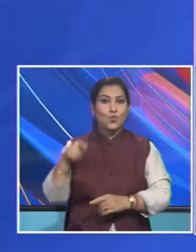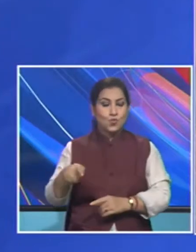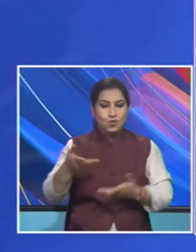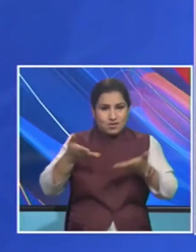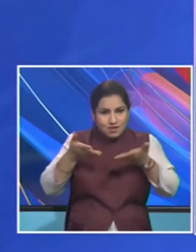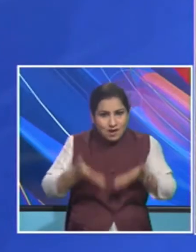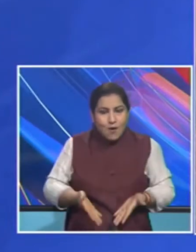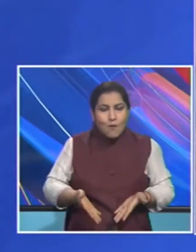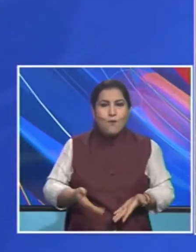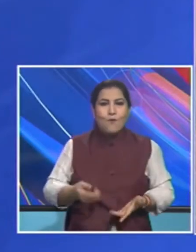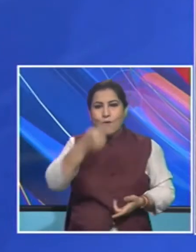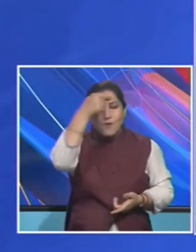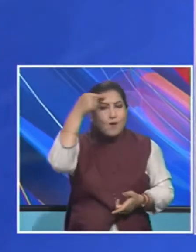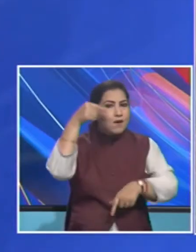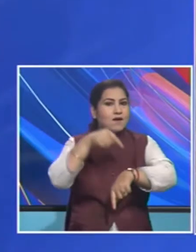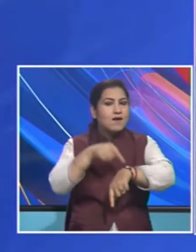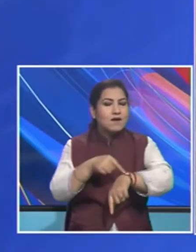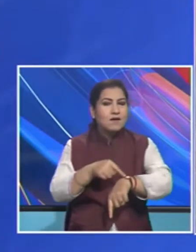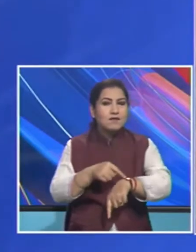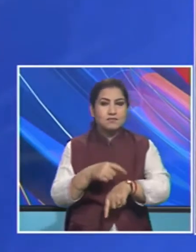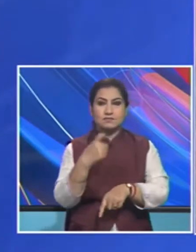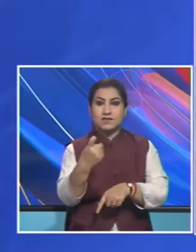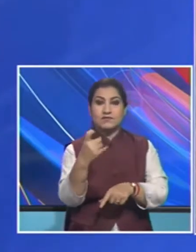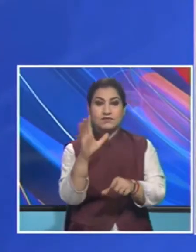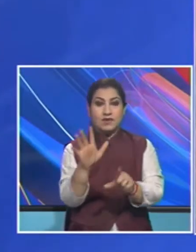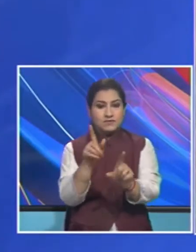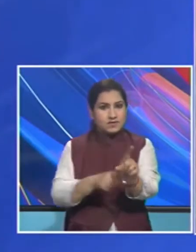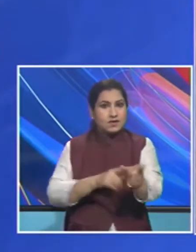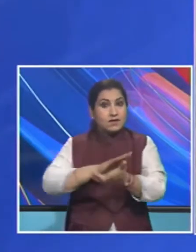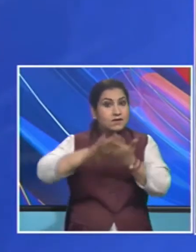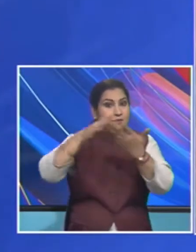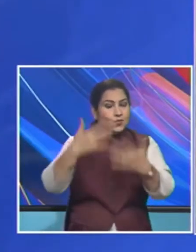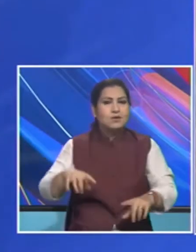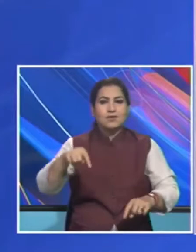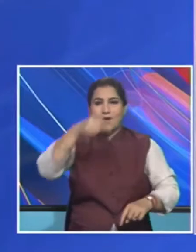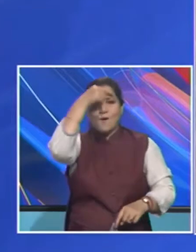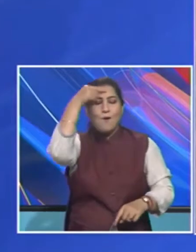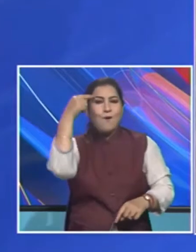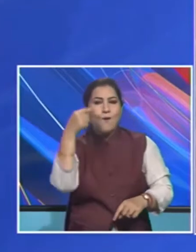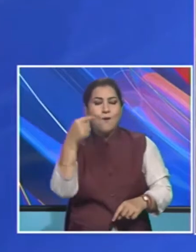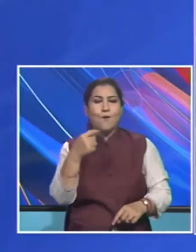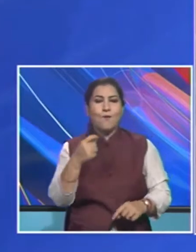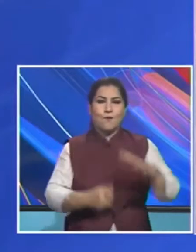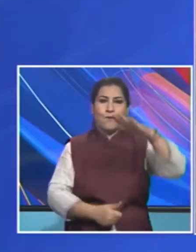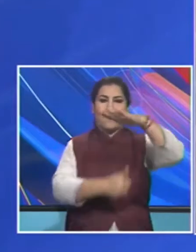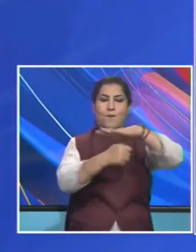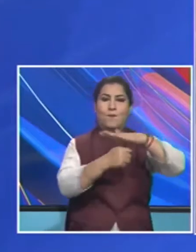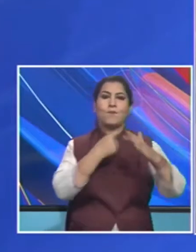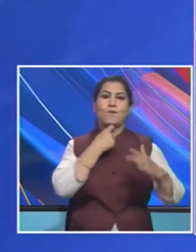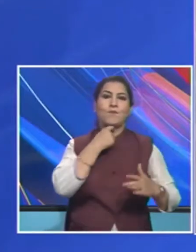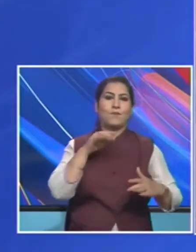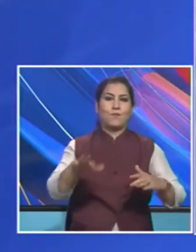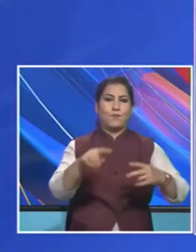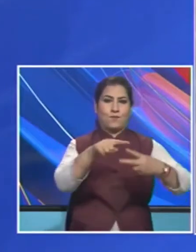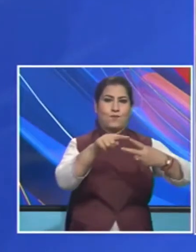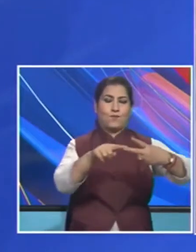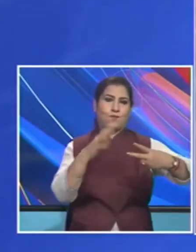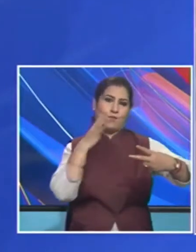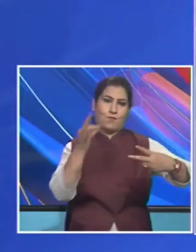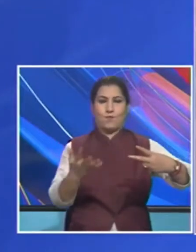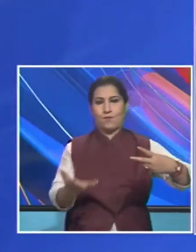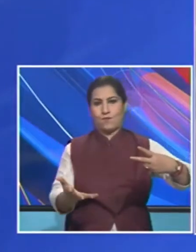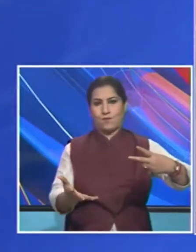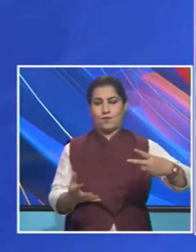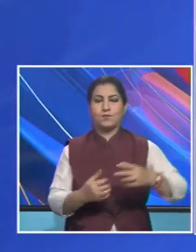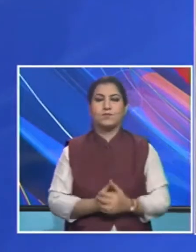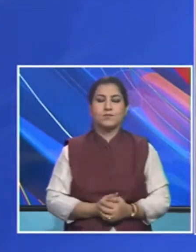है, उस वक्त उन्होंने राष्ट्रपति पद की शपथ ली है। Absolutely, and